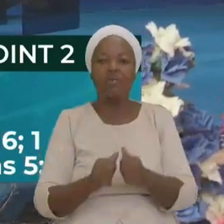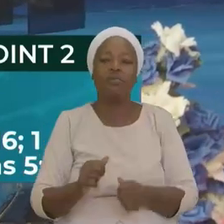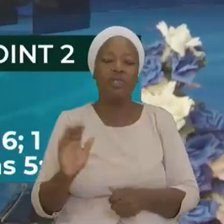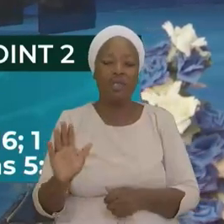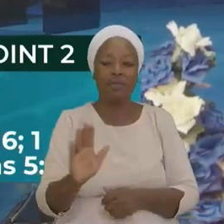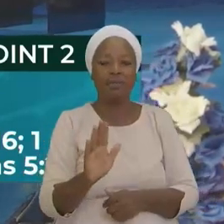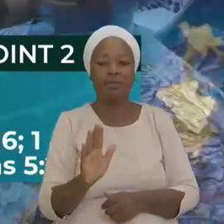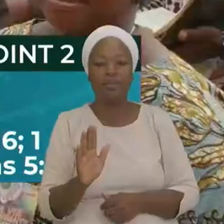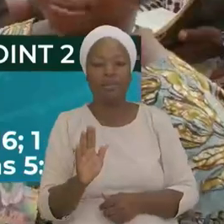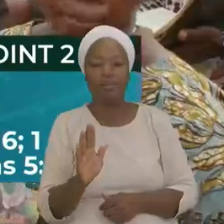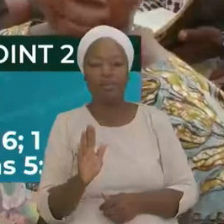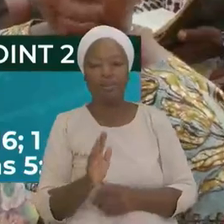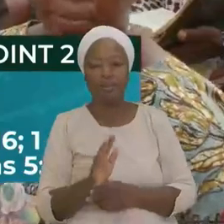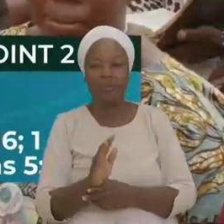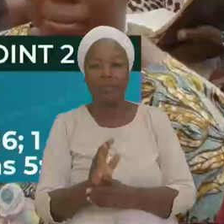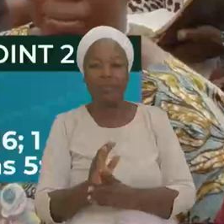nous demeurerons avec lui.